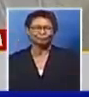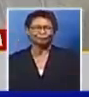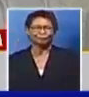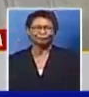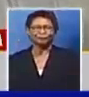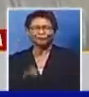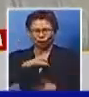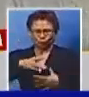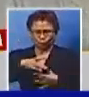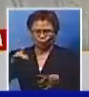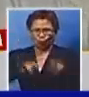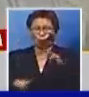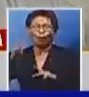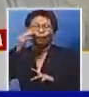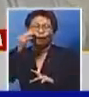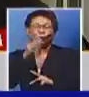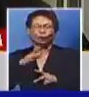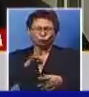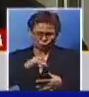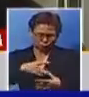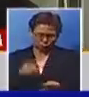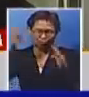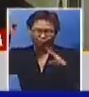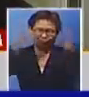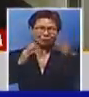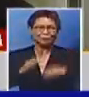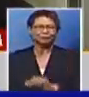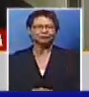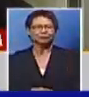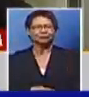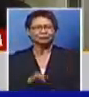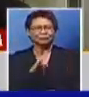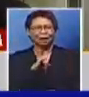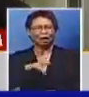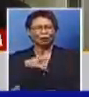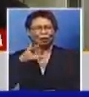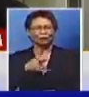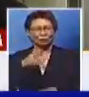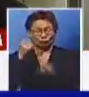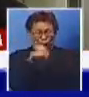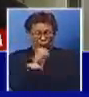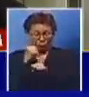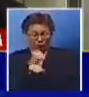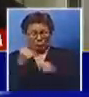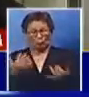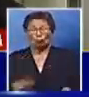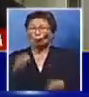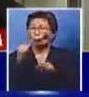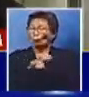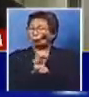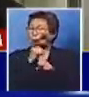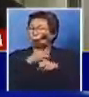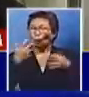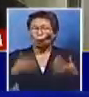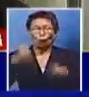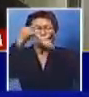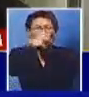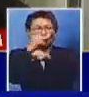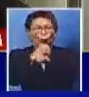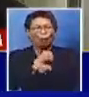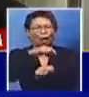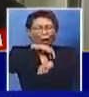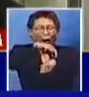orang Melayu dan Malaysia. PIBM tahun ni saya rasa dia lebih mencabar sebab saya tengok sendiri daripada kategori Alam